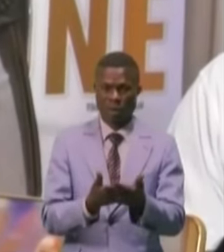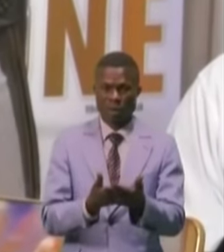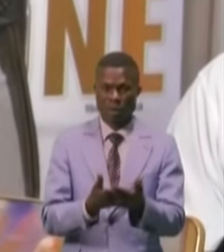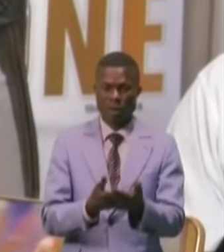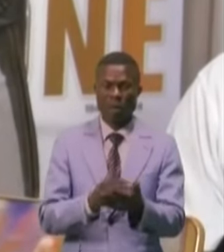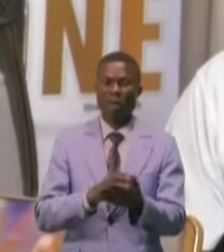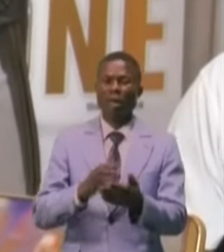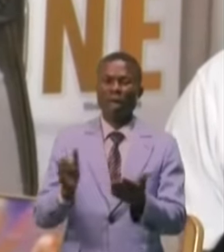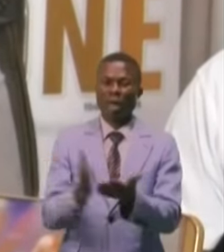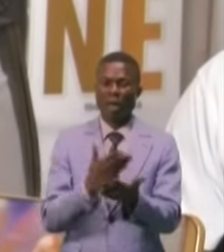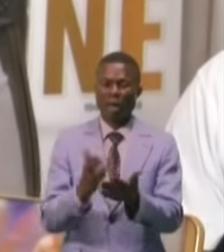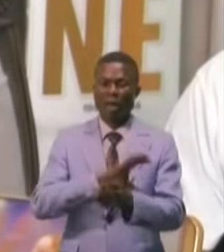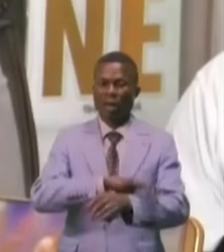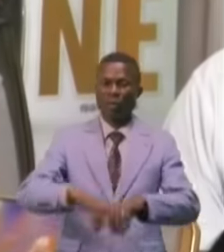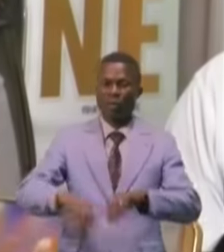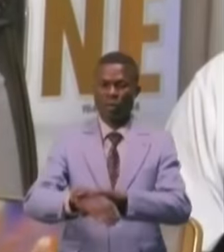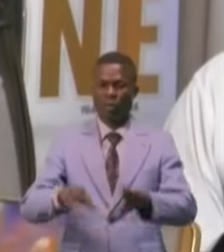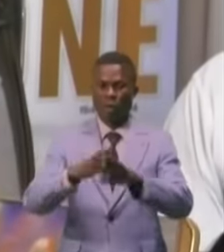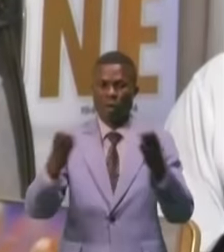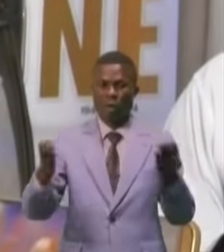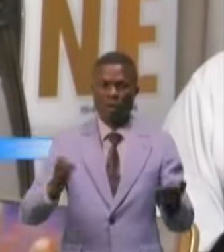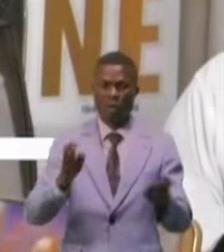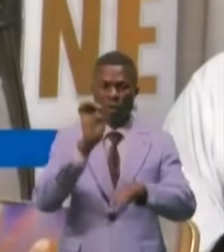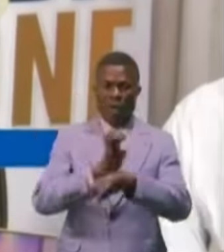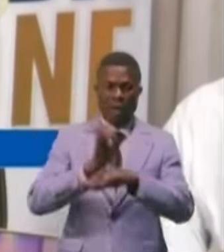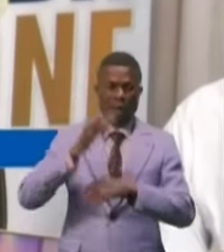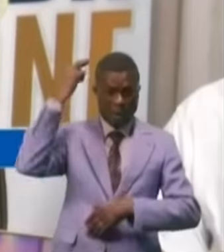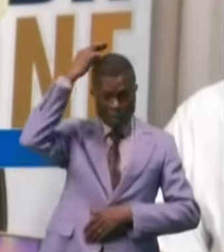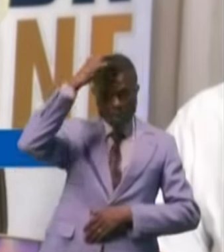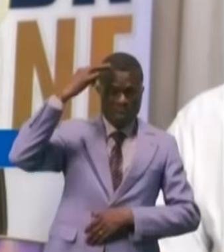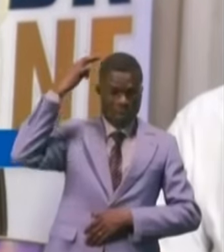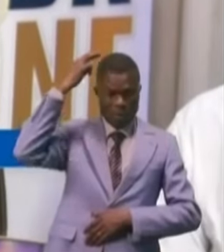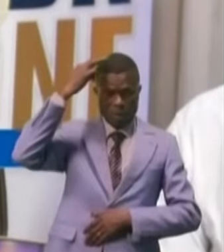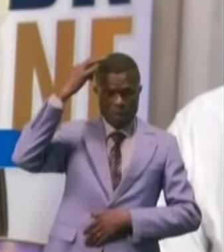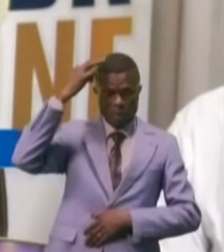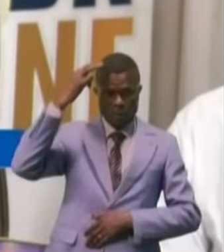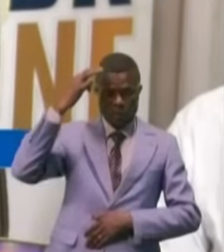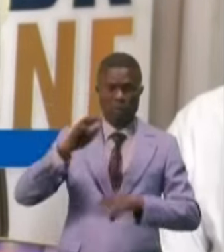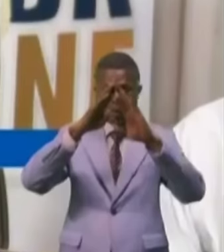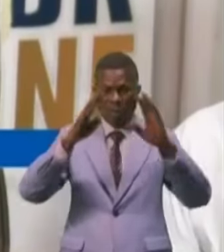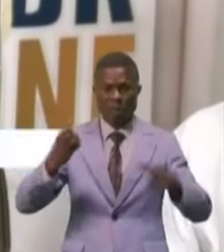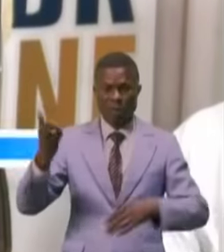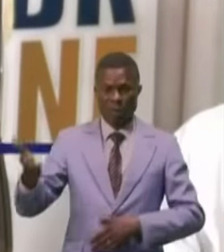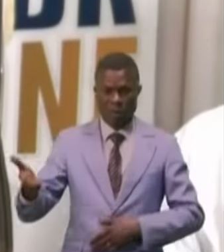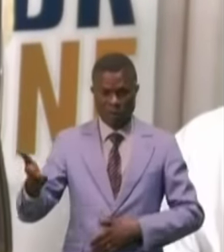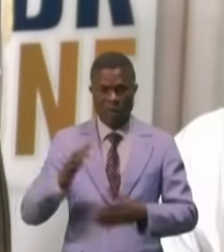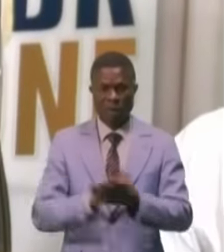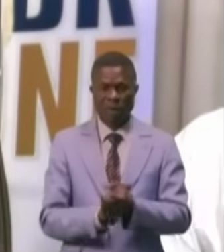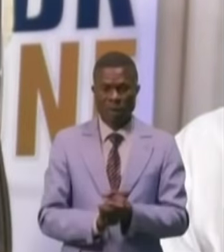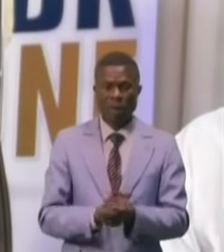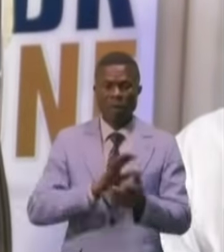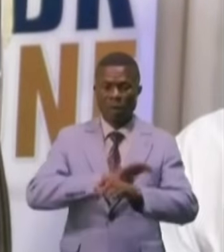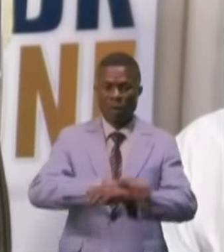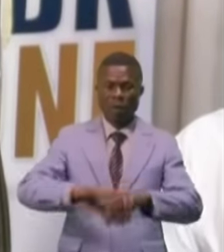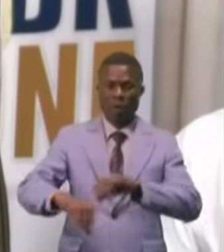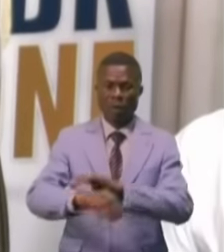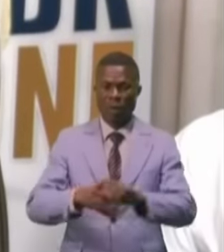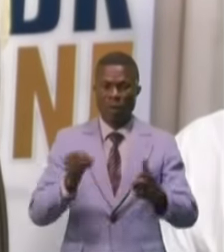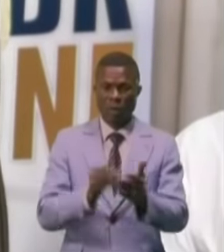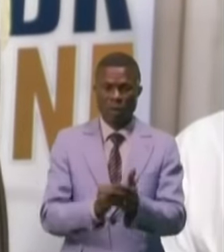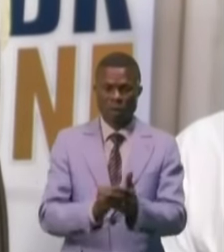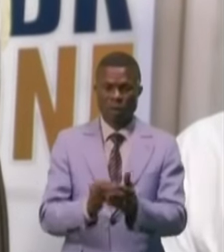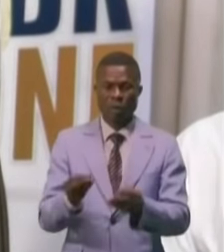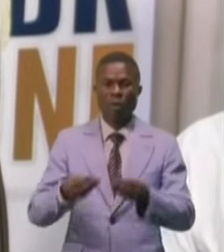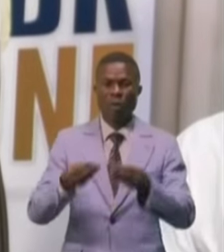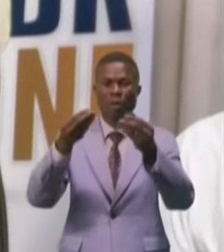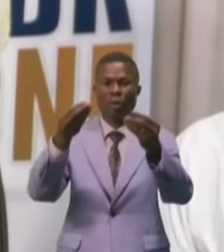condoléances est ouvert à l'église Baruti Tabernacle et à sa résidence. Les condoléances peuvent également être transmises